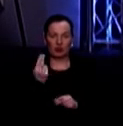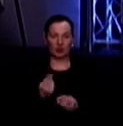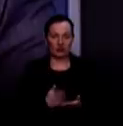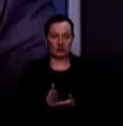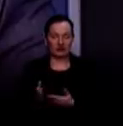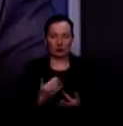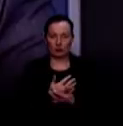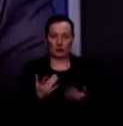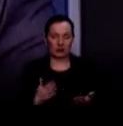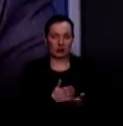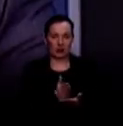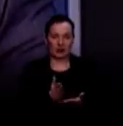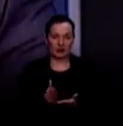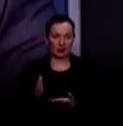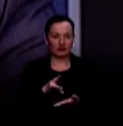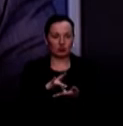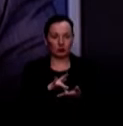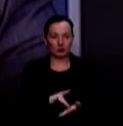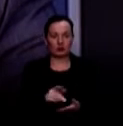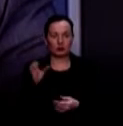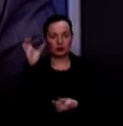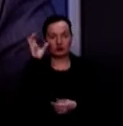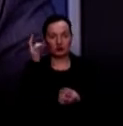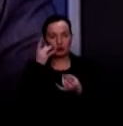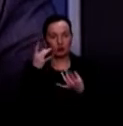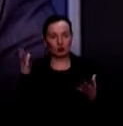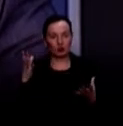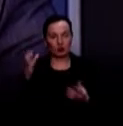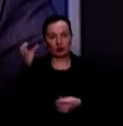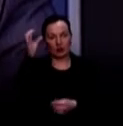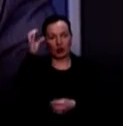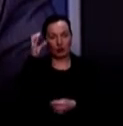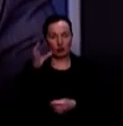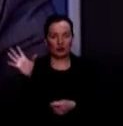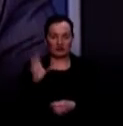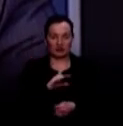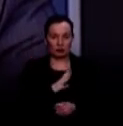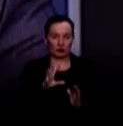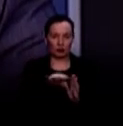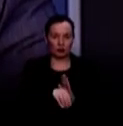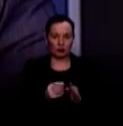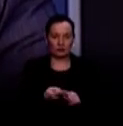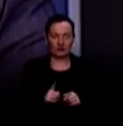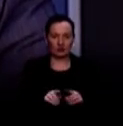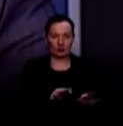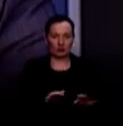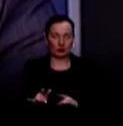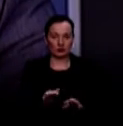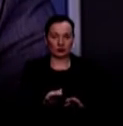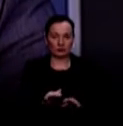напрямків, туризму, освіти, культури, науки. Всі були долучені до цього процесу. Процес дуже довгий,